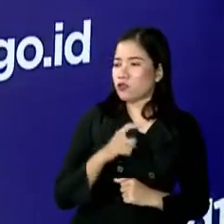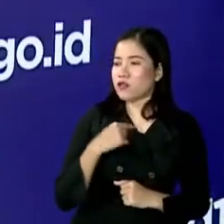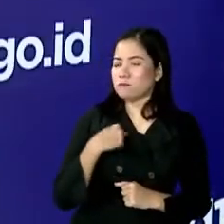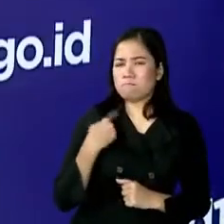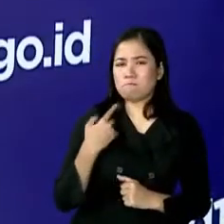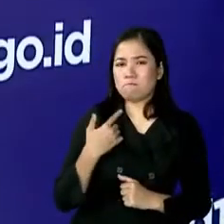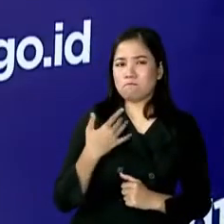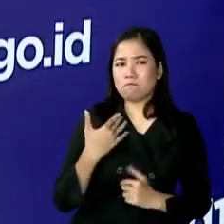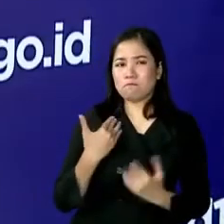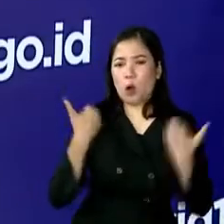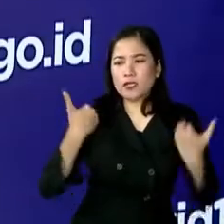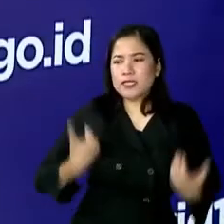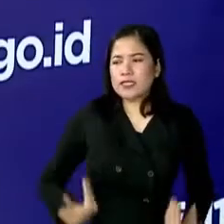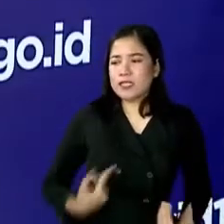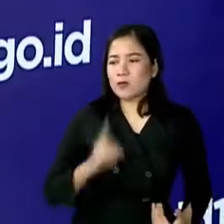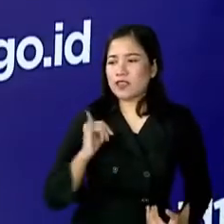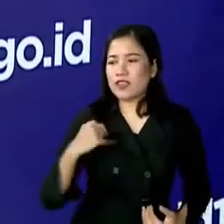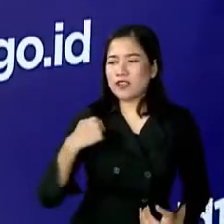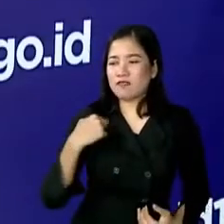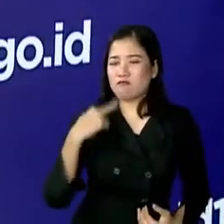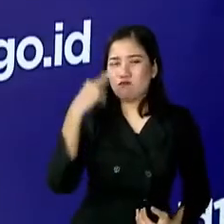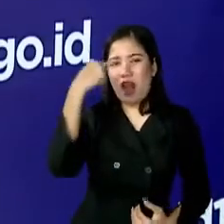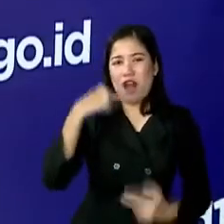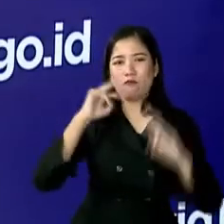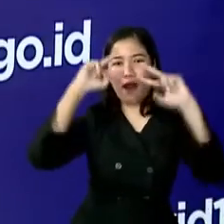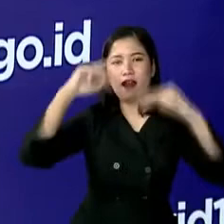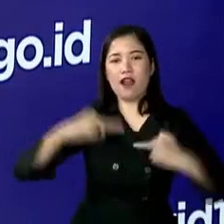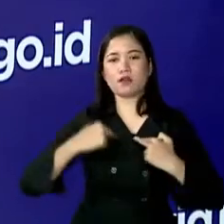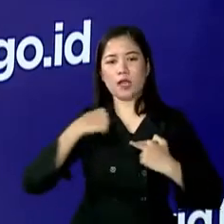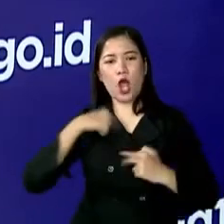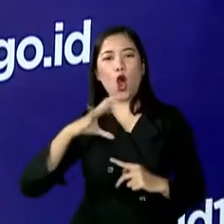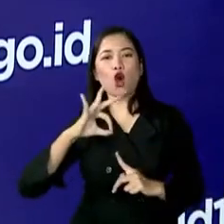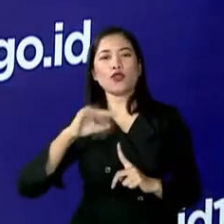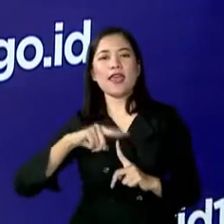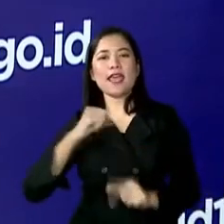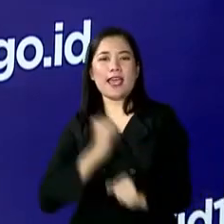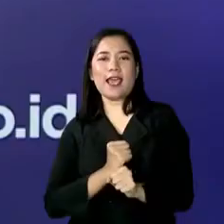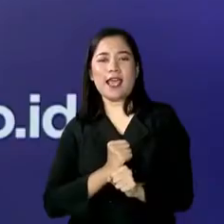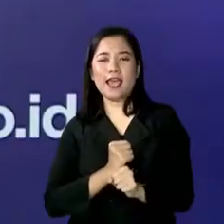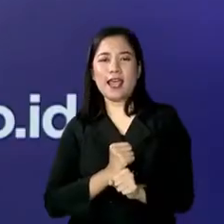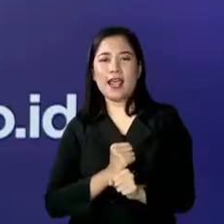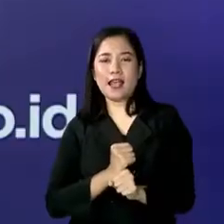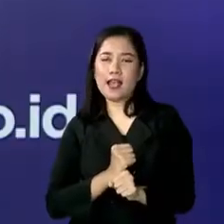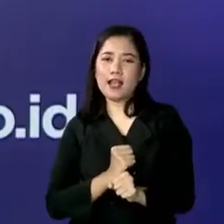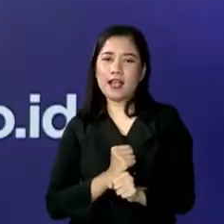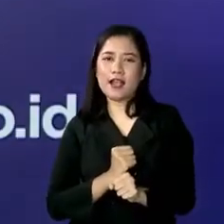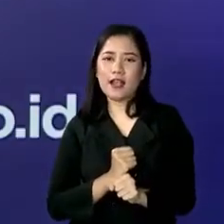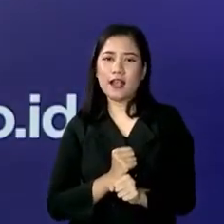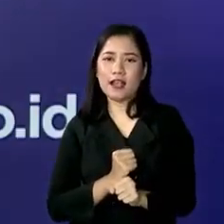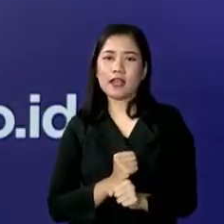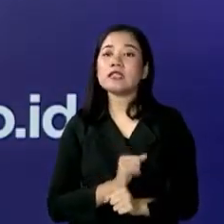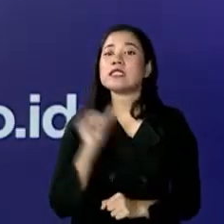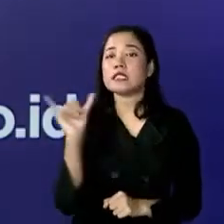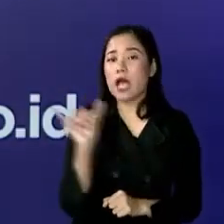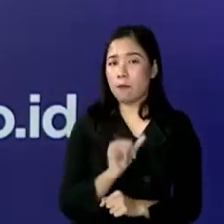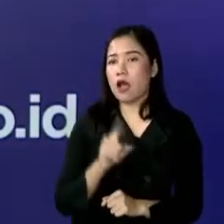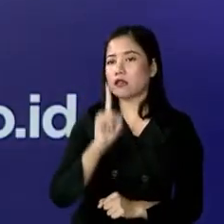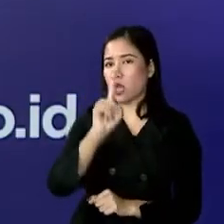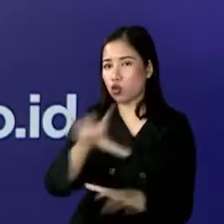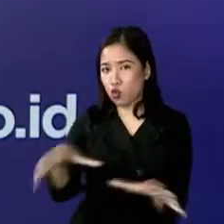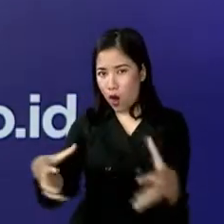kita dan semua orang ini OTG Ya itu dia yang paling penting sekali dan juga sama seperti di dalam satu